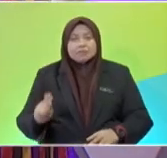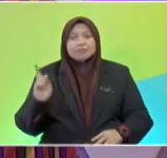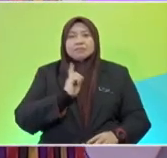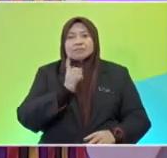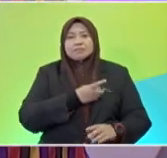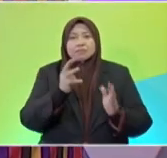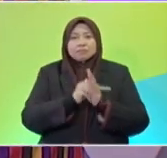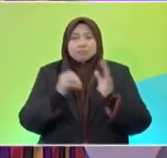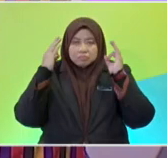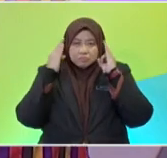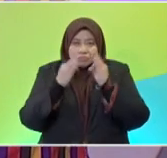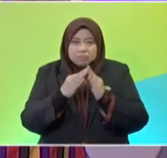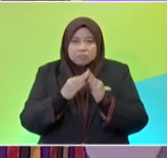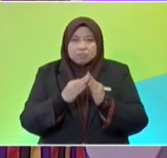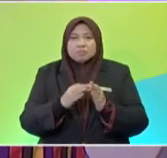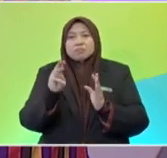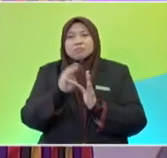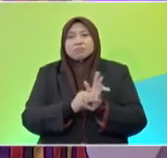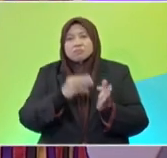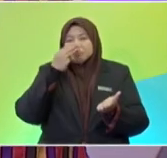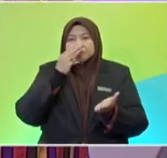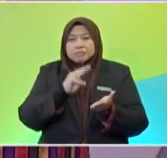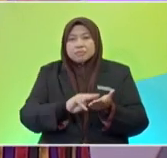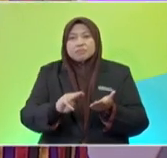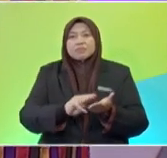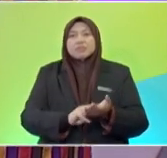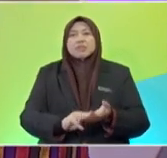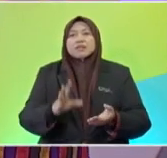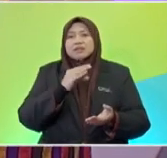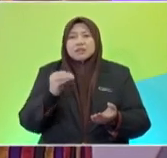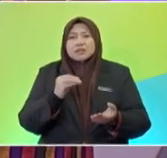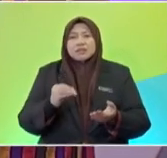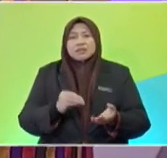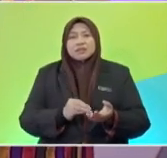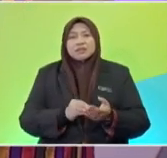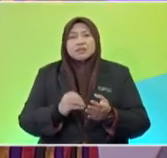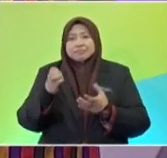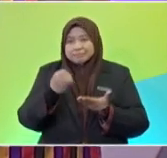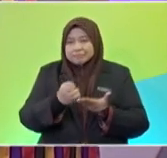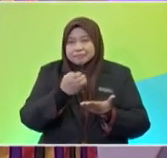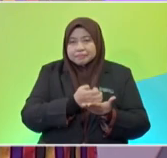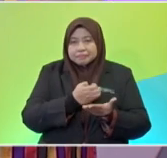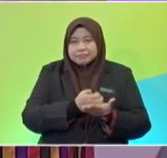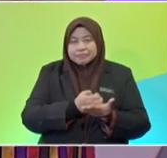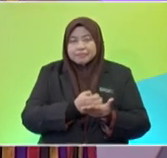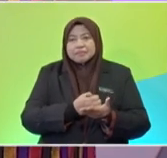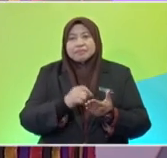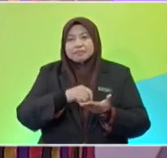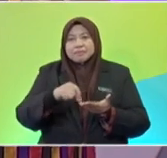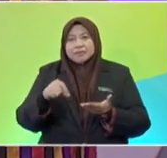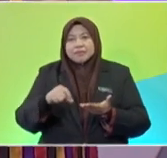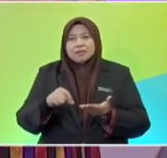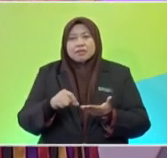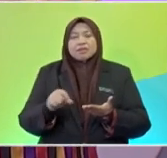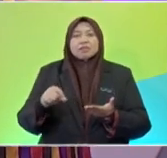tentang memurnikan dan juga mengedit hasil penulisan dari pada aspek ejaan berdasarkan teks buah